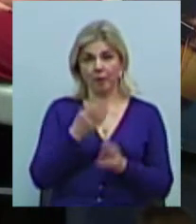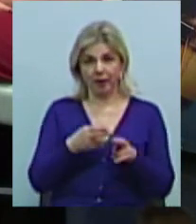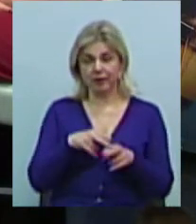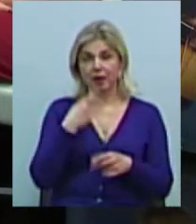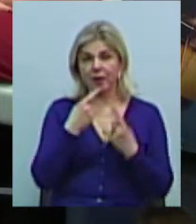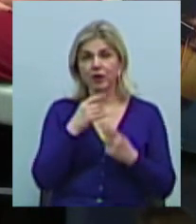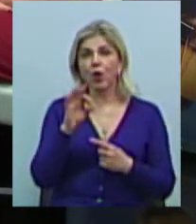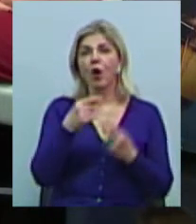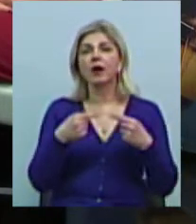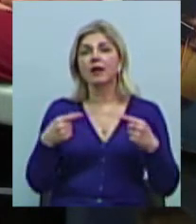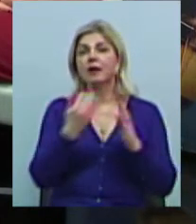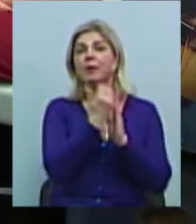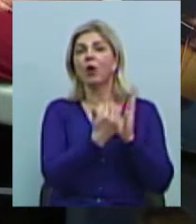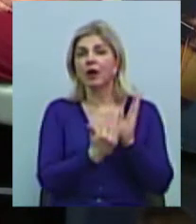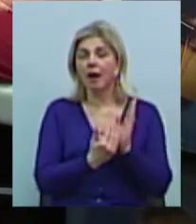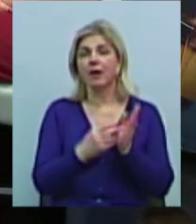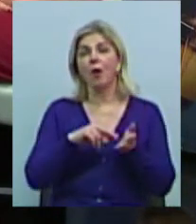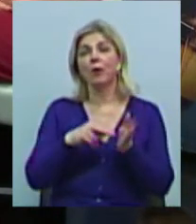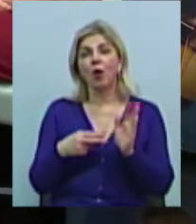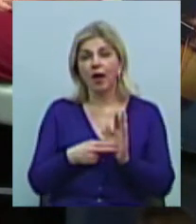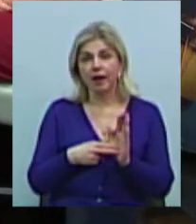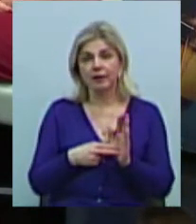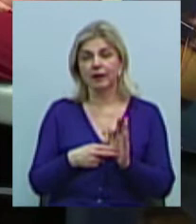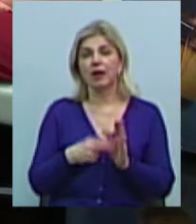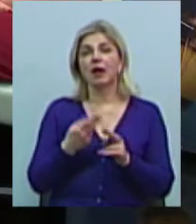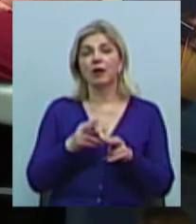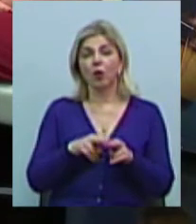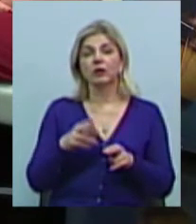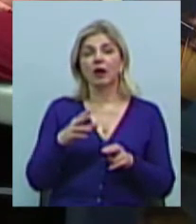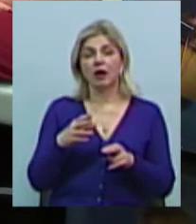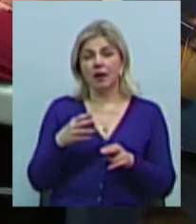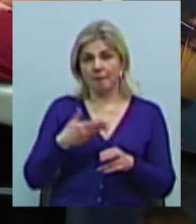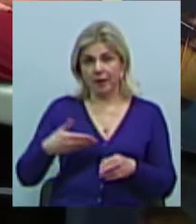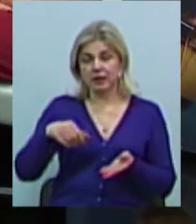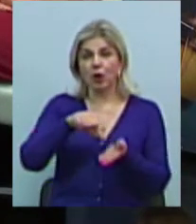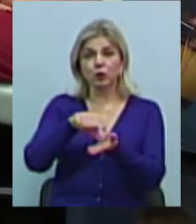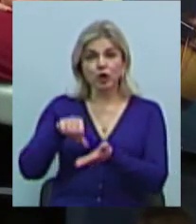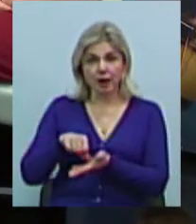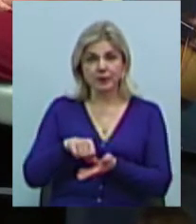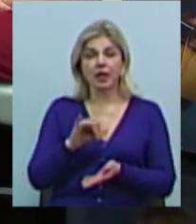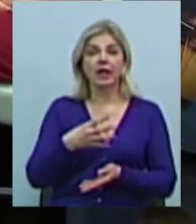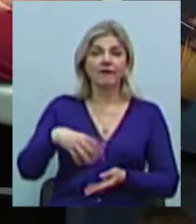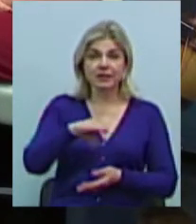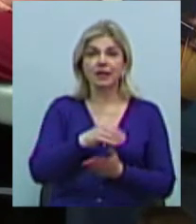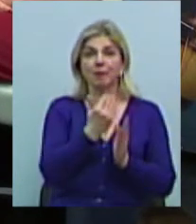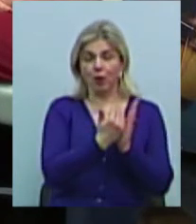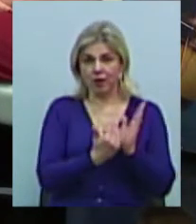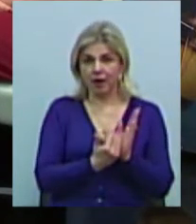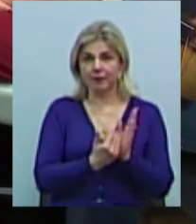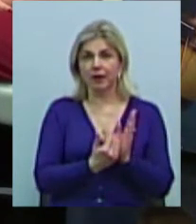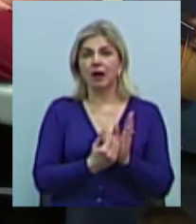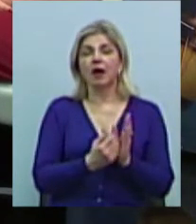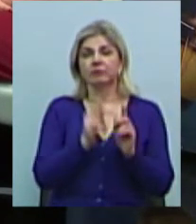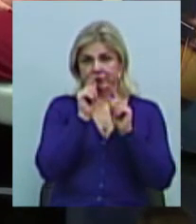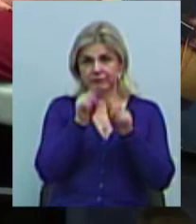різні програми, і проекти, які, до яких ми долучаємося. І всі вони покликані